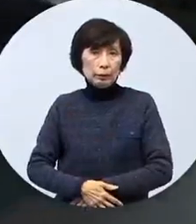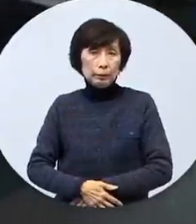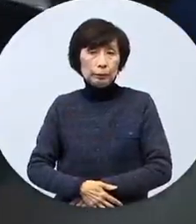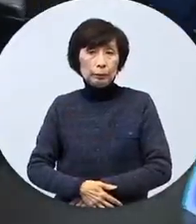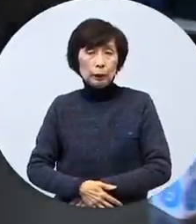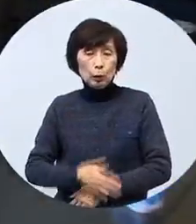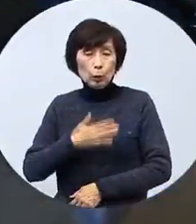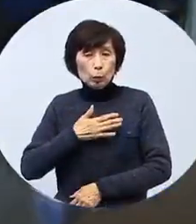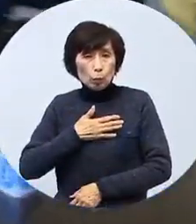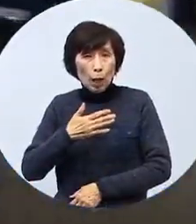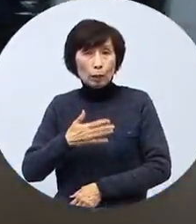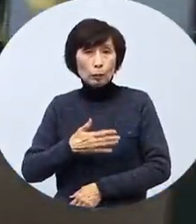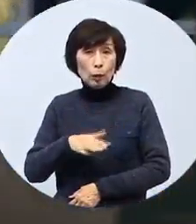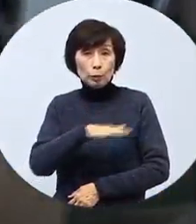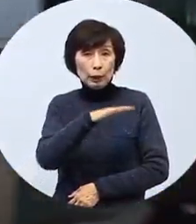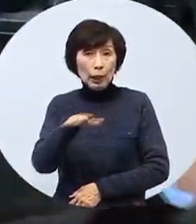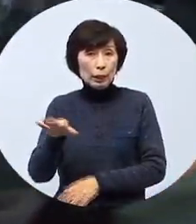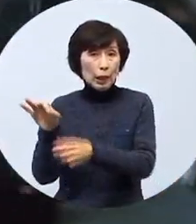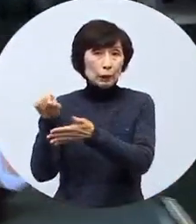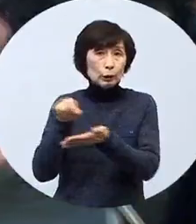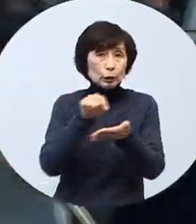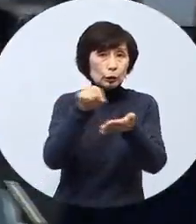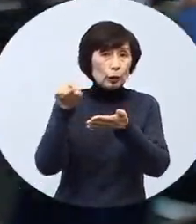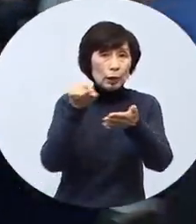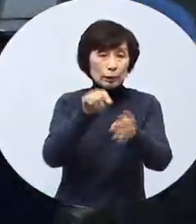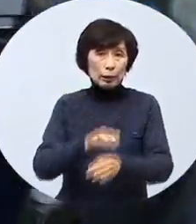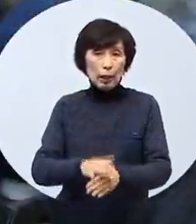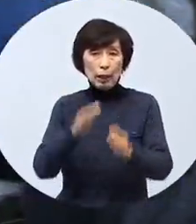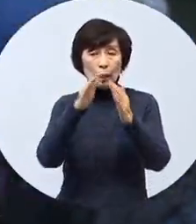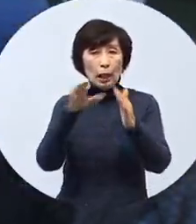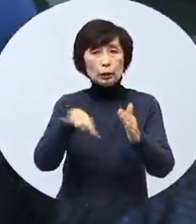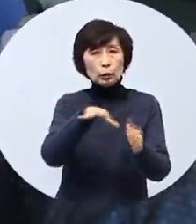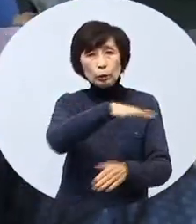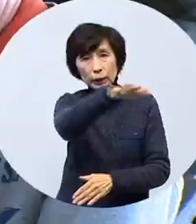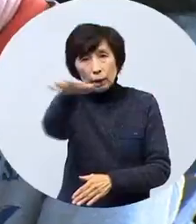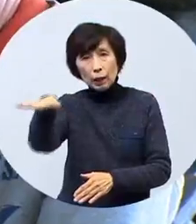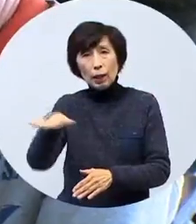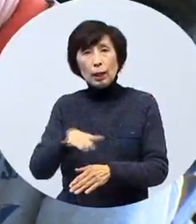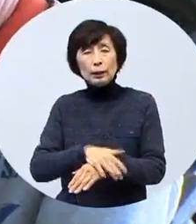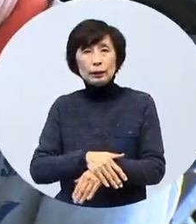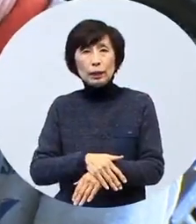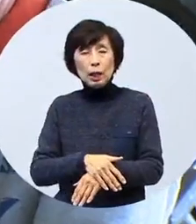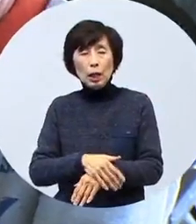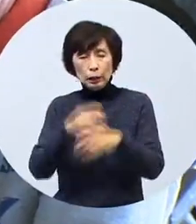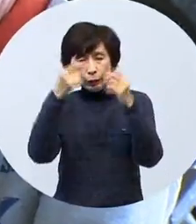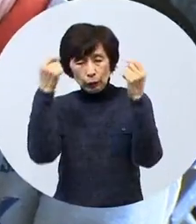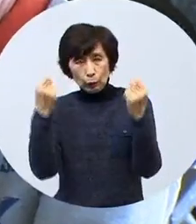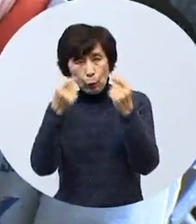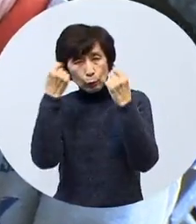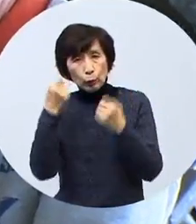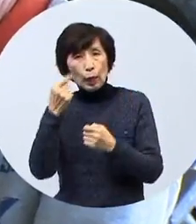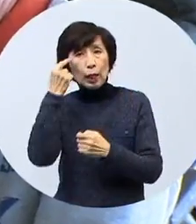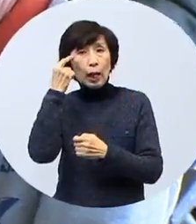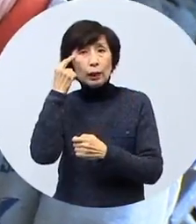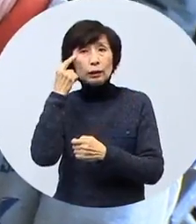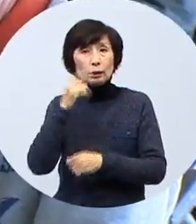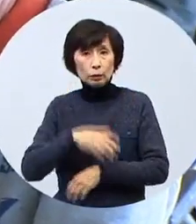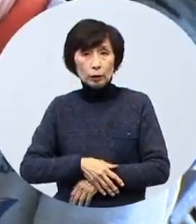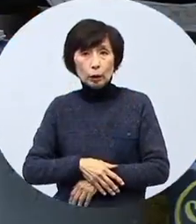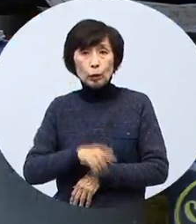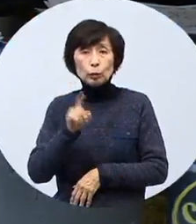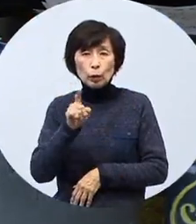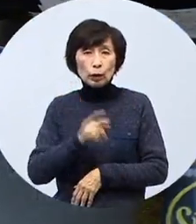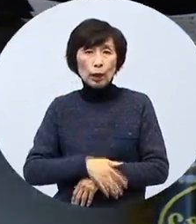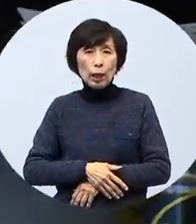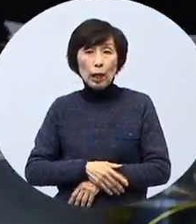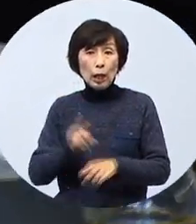その不満を皆さんに伝えてくれることで、会場の皆さん全員それぞれが感じたこと、それこそが